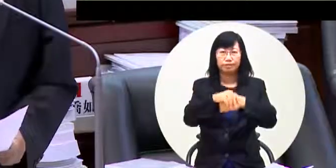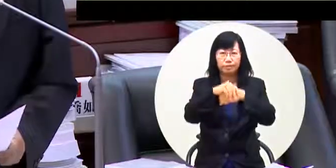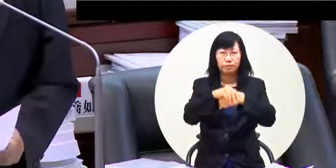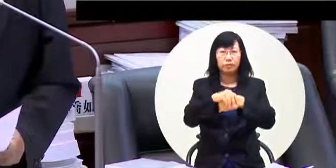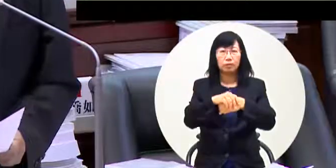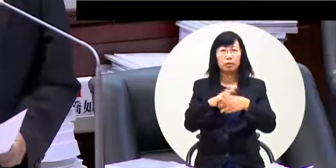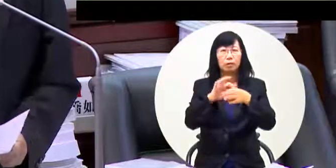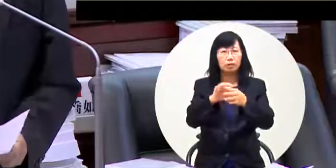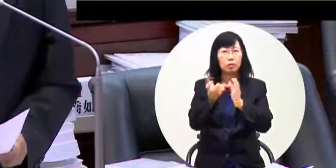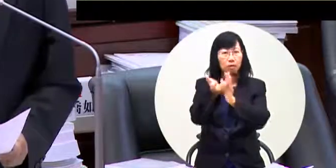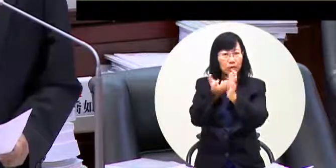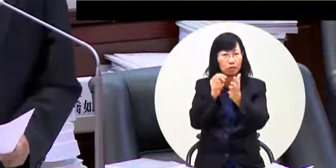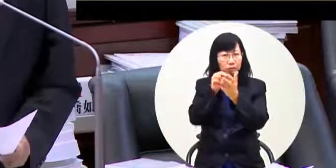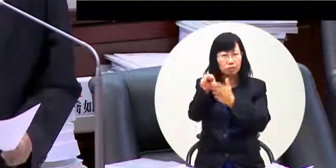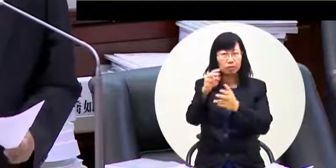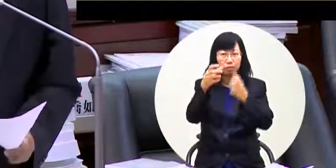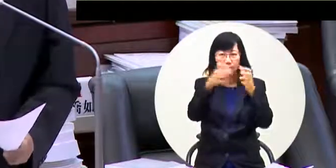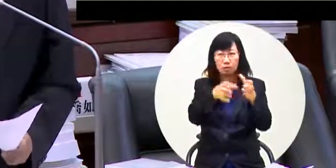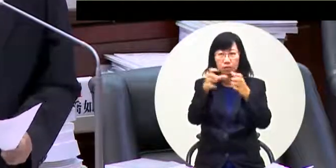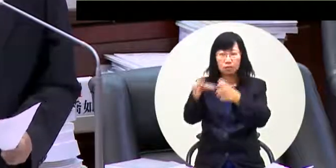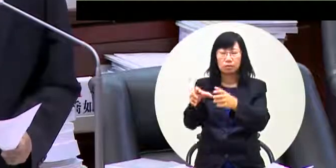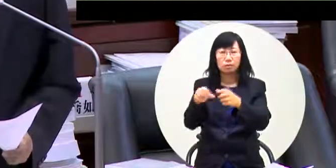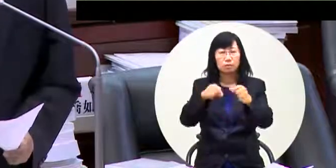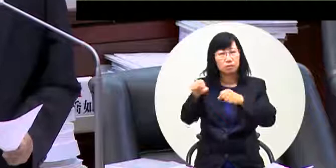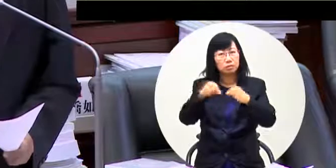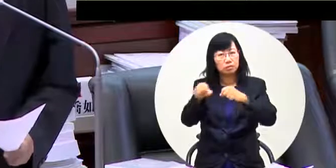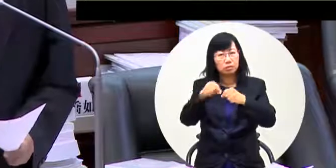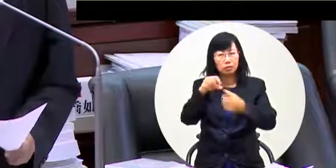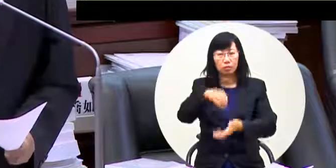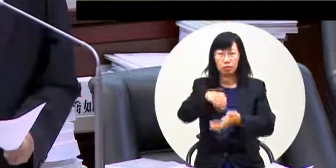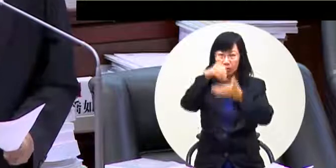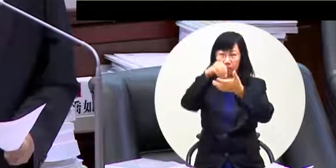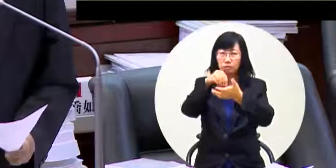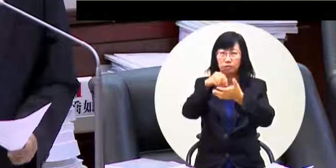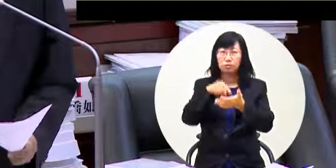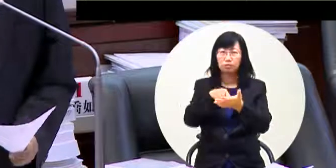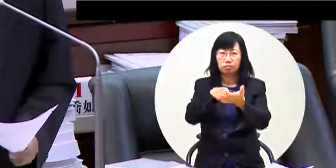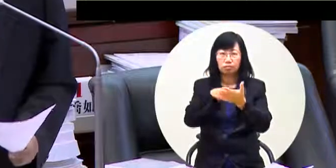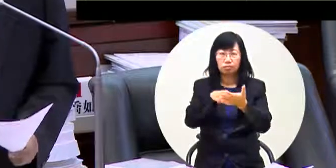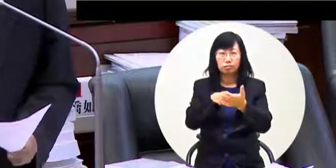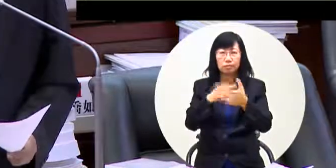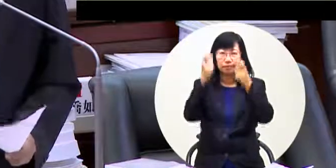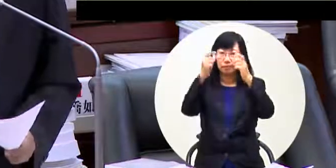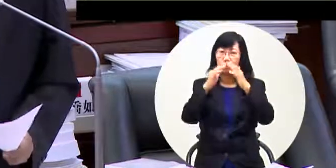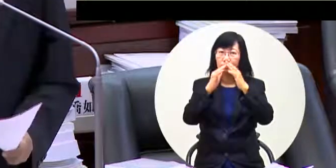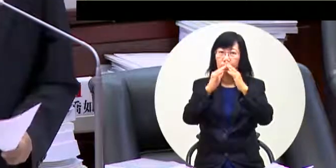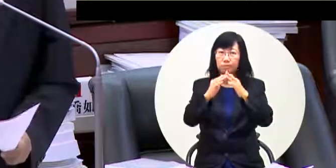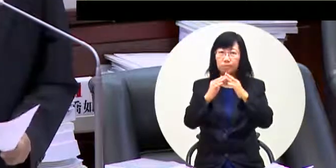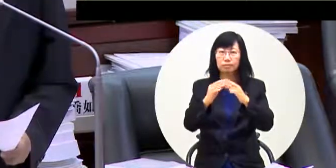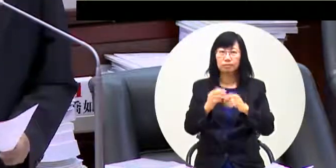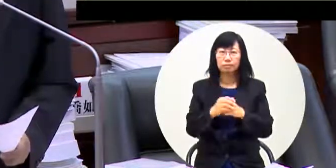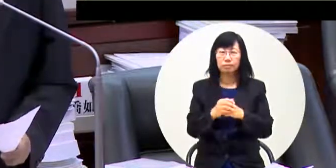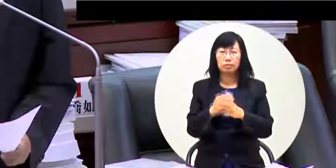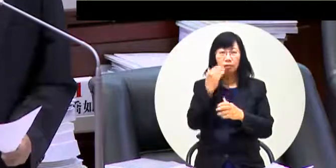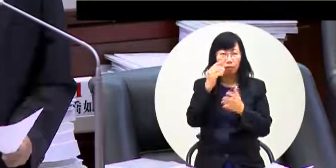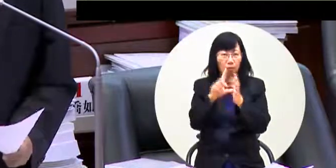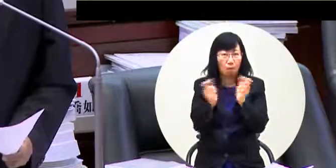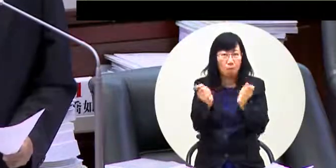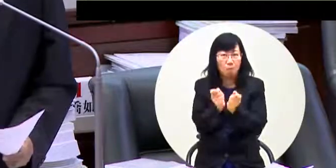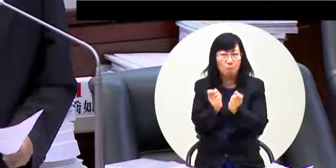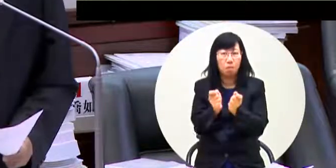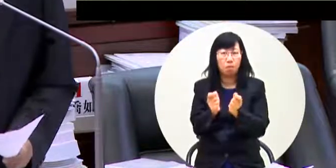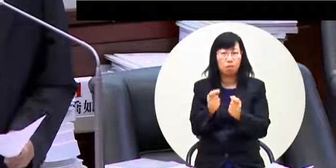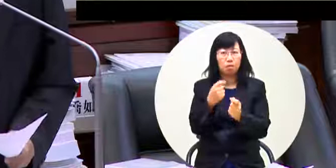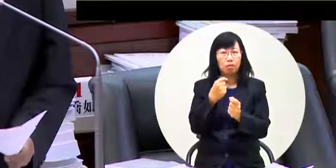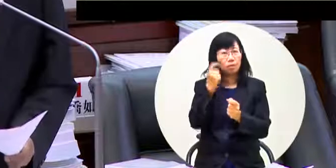提案计划也好，我想我们高雄市不外乎。我们短期内，我的看法是不可能会改